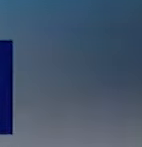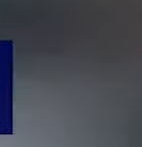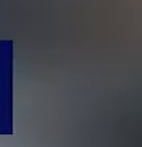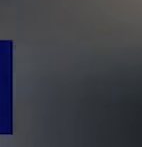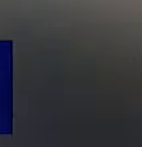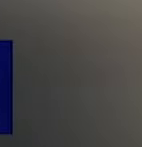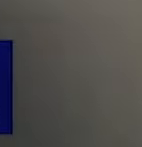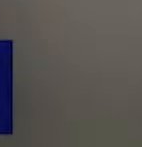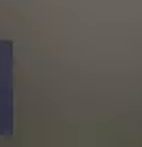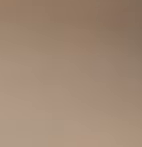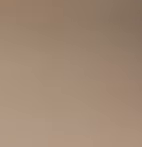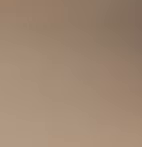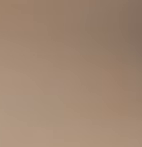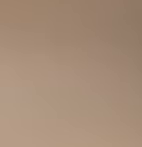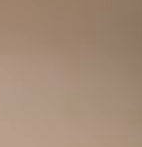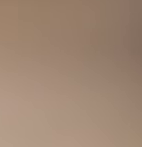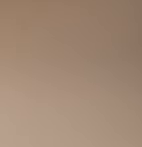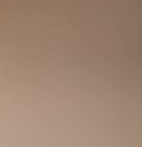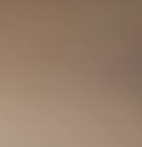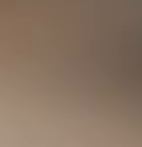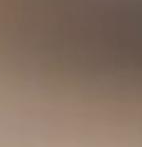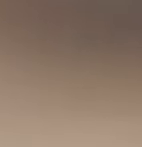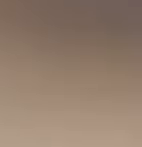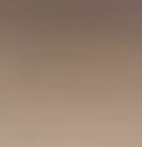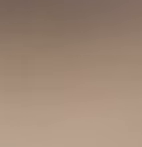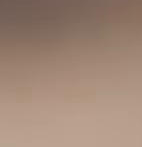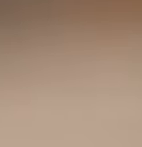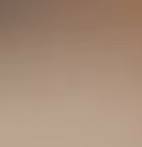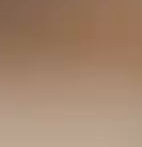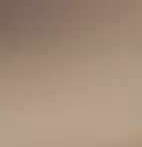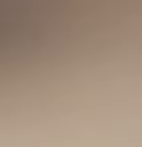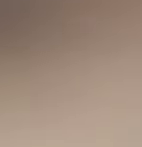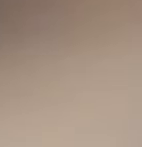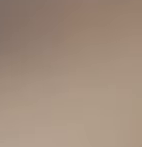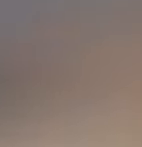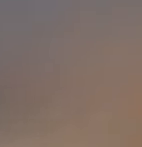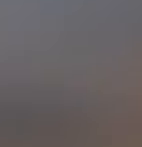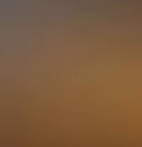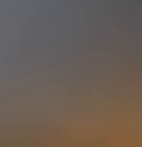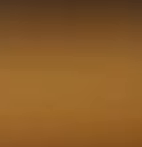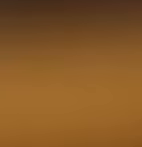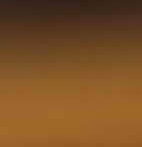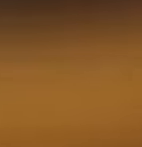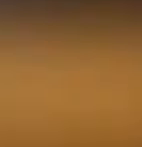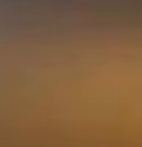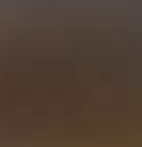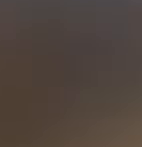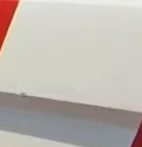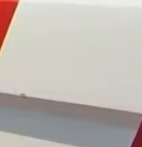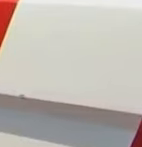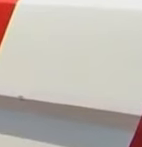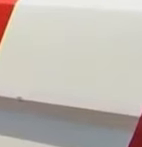Kebakaran ini terjadi di tengah pemukiman padat di kawasan Desa Gombang, Cirebon, Jawa Barat. Api dengan cepat membesar, warga sekitar sempat panik.